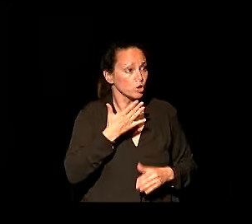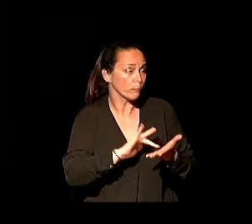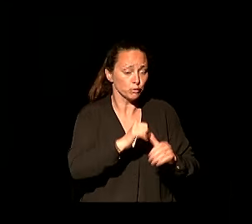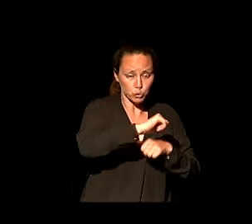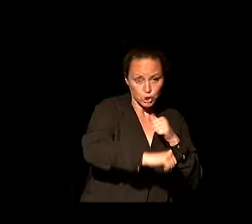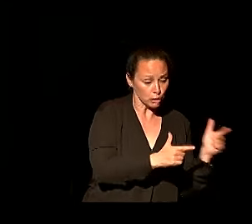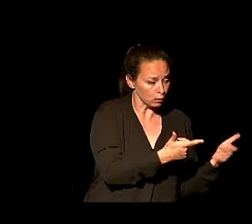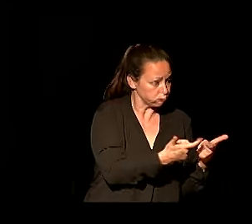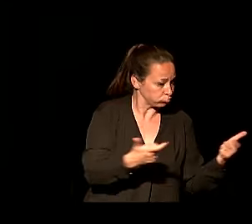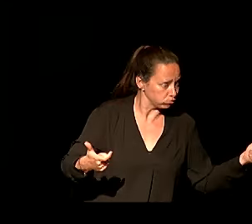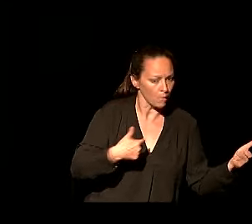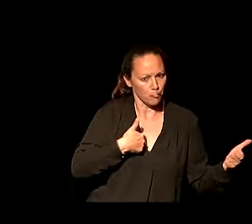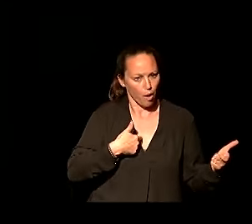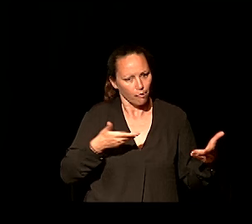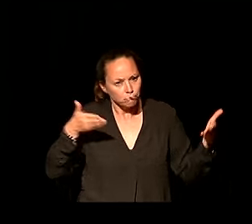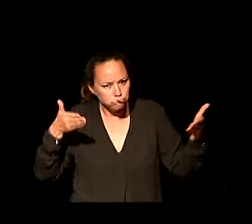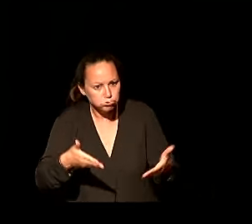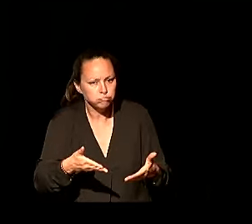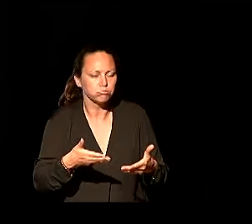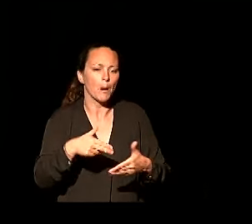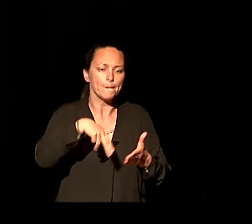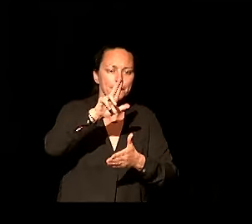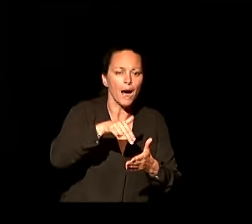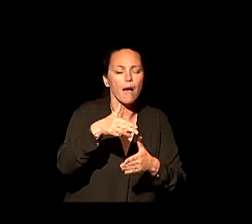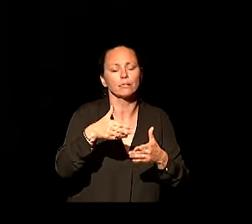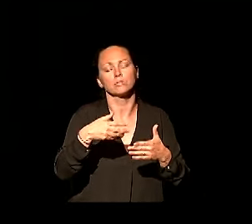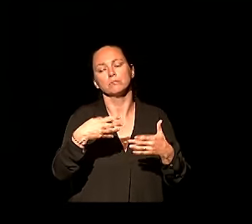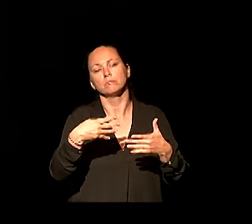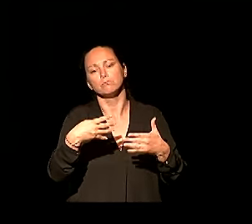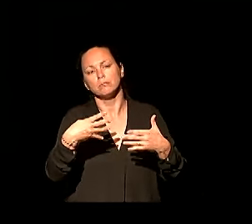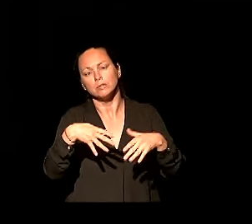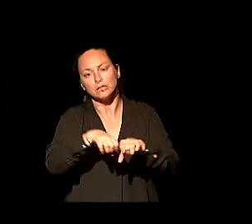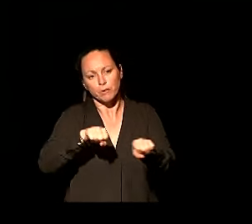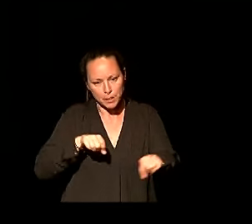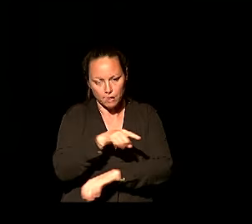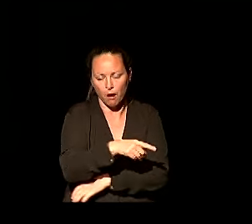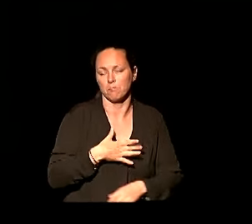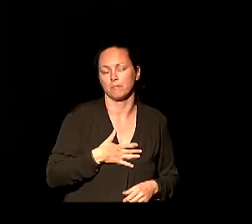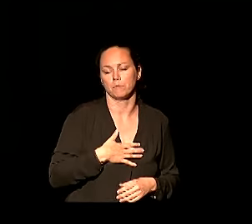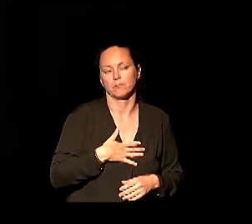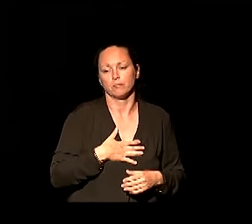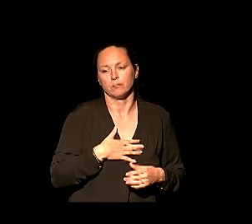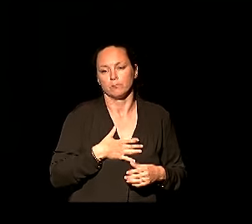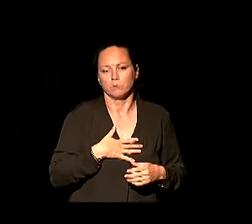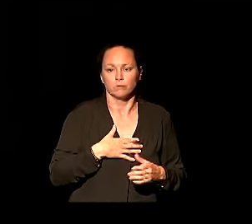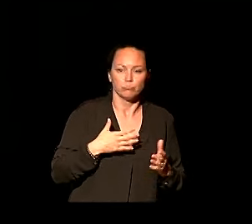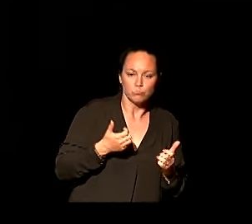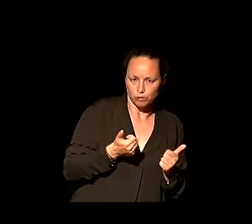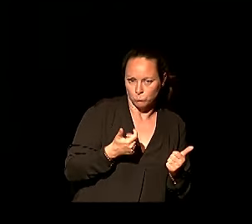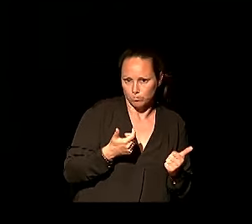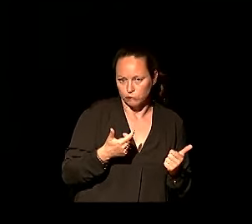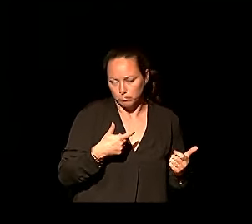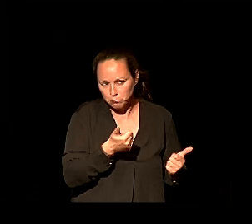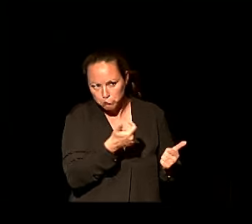Pour l'instant, je m'intéresse particulièrement à Boldini et aux peintres de l'époque 1900. Quoi que l'on admire, donc quelques peintres que l'on